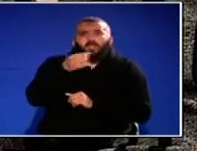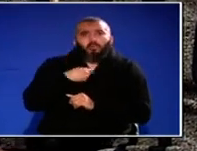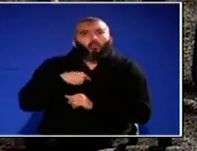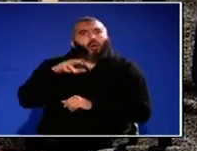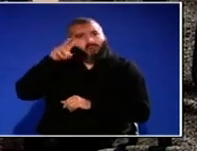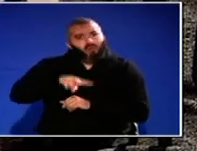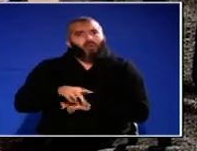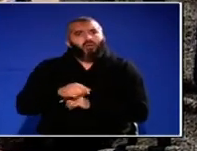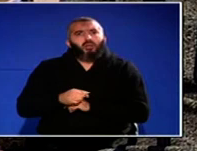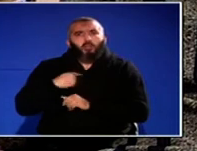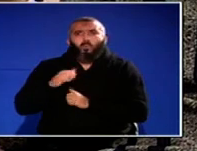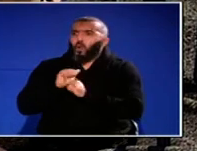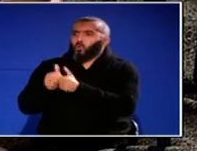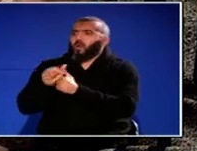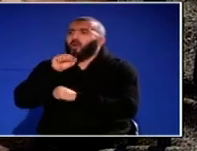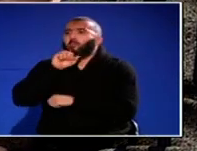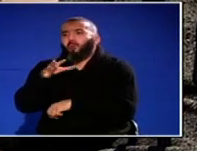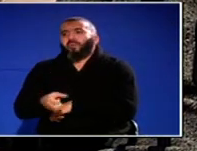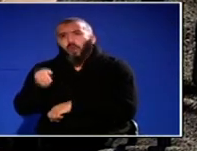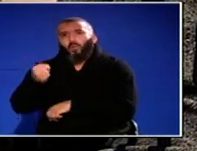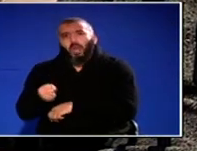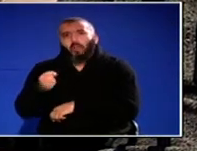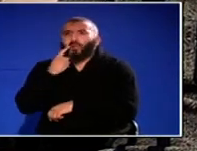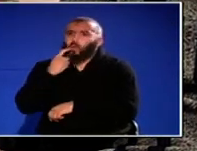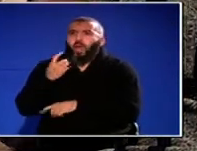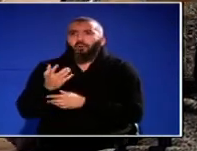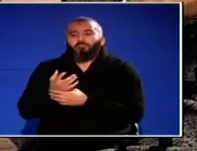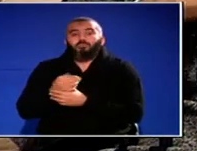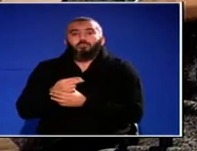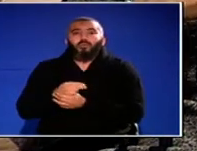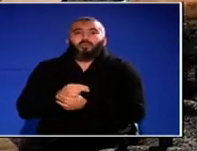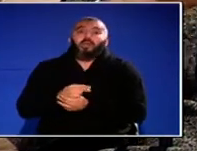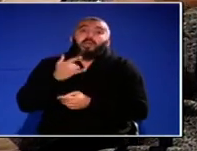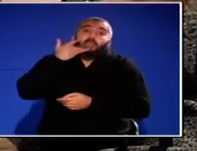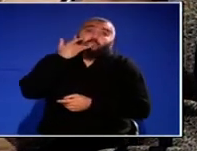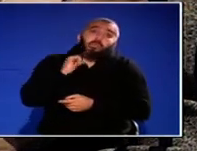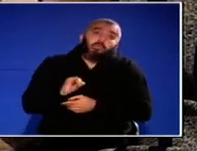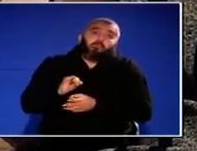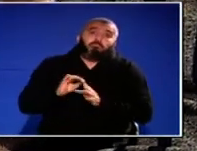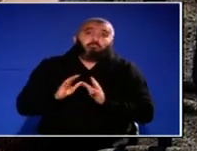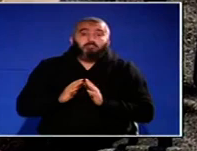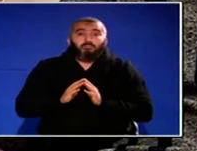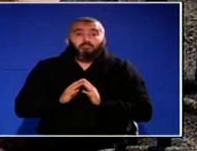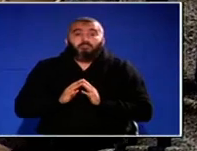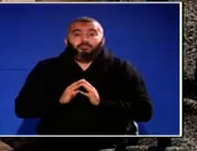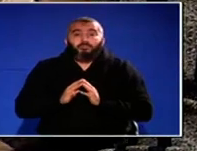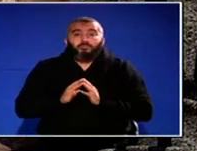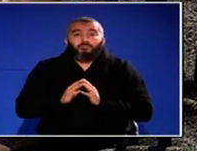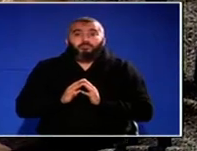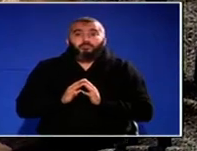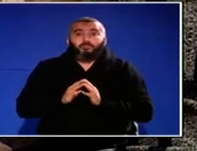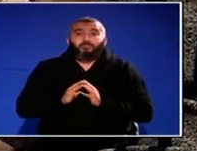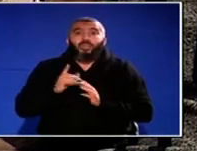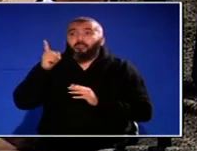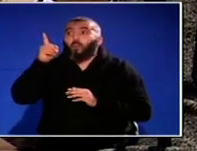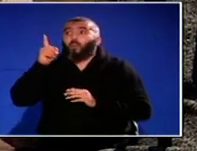ولا الله أعلم يعني، وهل دائما يديره؟ وإحنا إذا كان إذا ما هذا الشيء ما ثبتش هل دائما يديره؟ هل